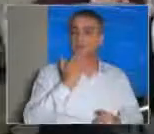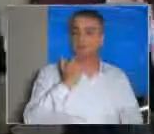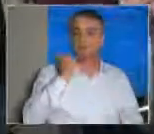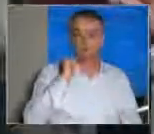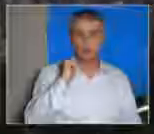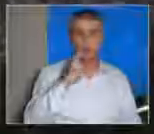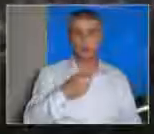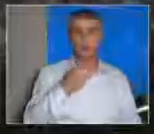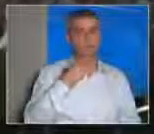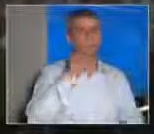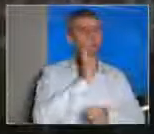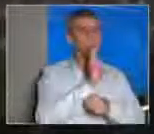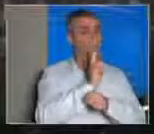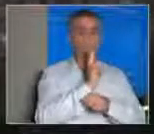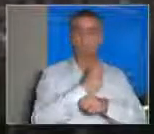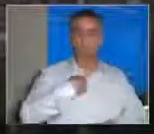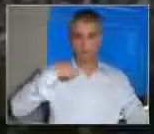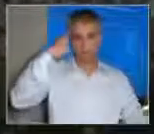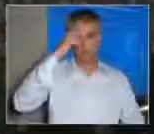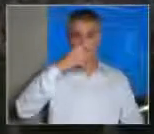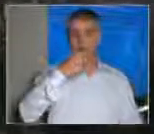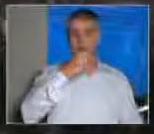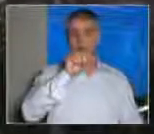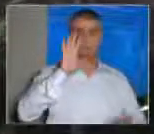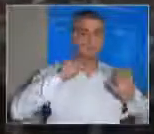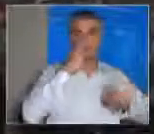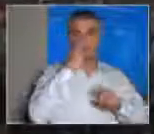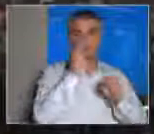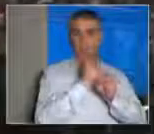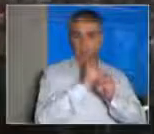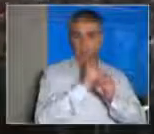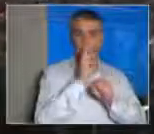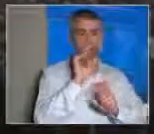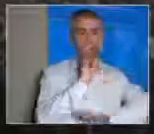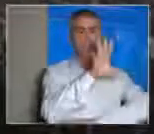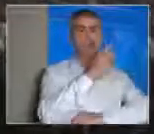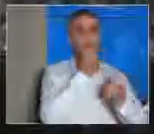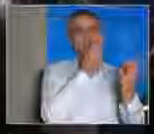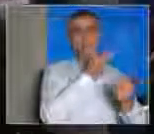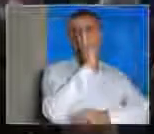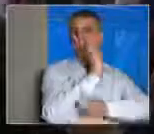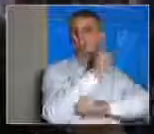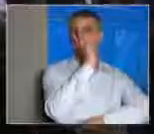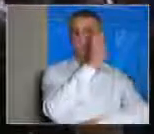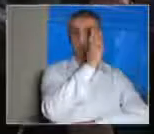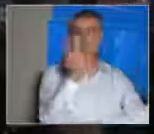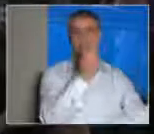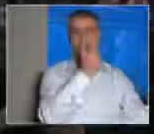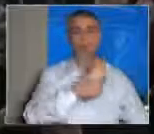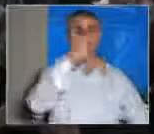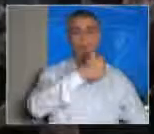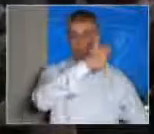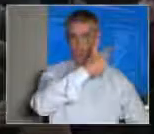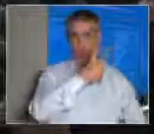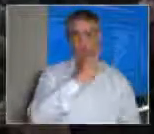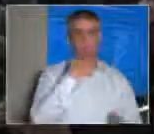אתמול מצלצלת בפעמונים ואומרת, אנחנו יודעים מה הג'יהאד האיסלאמי מנסה לעשות, גם שולחת מסר ועזרה לשניים מראשיו בעצם,